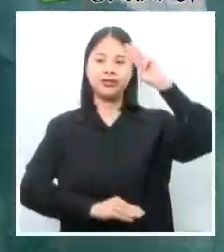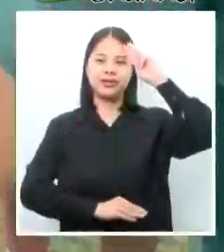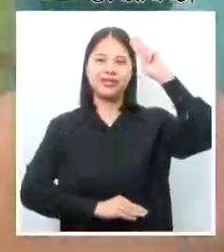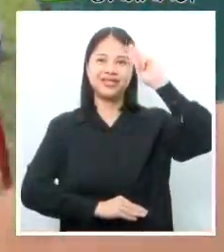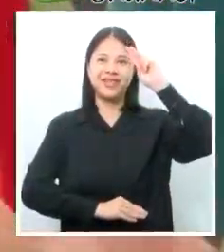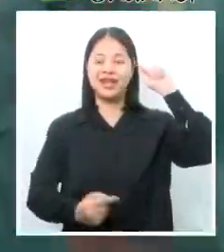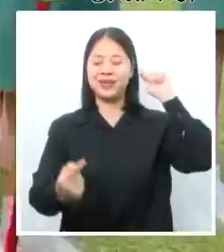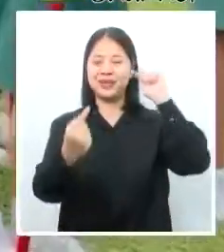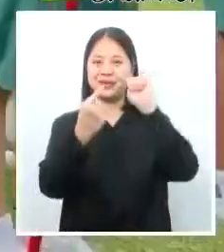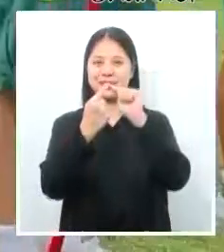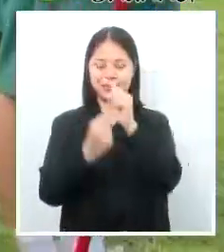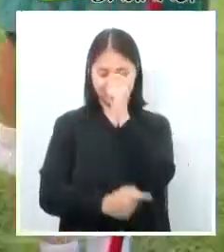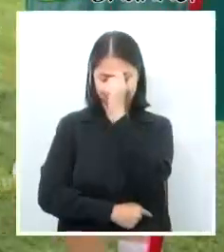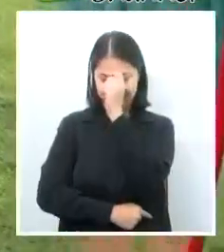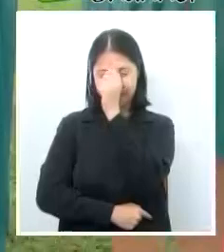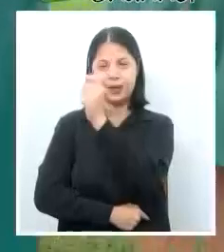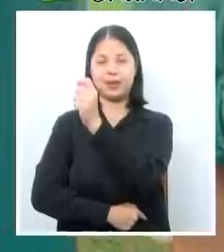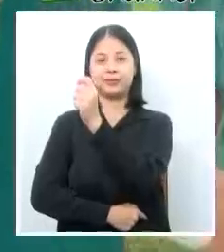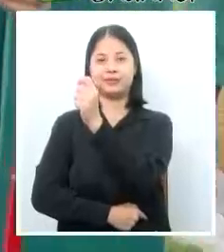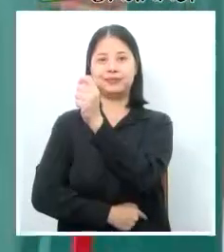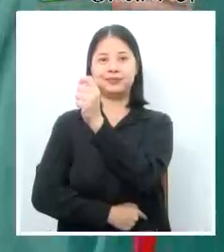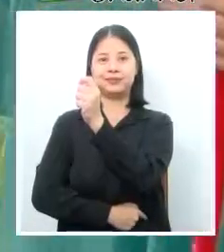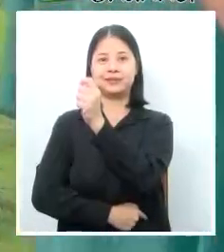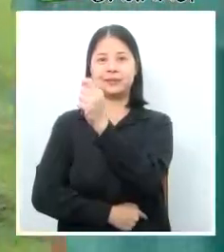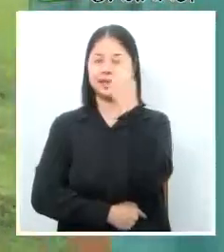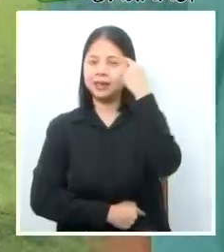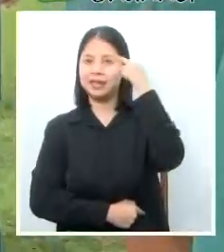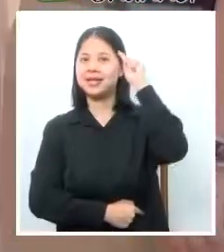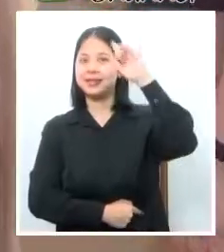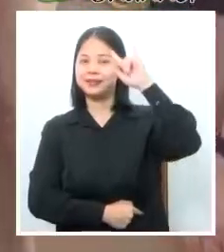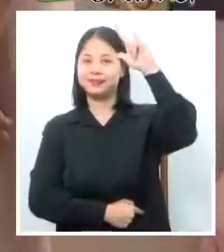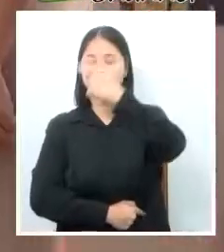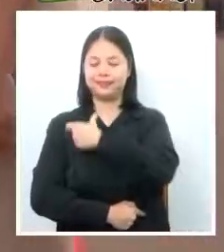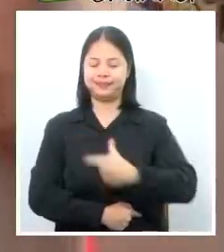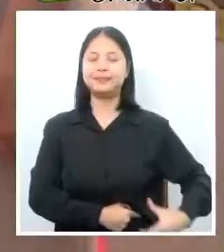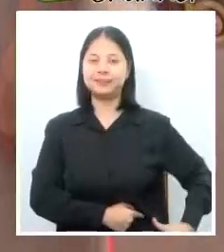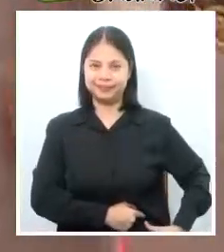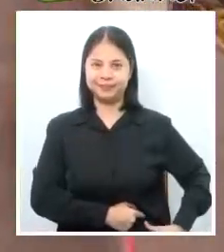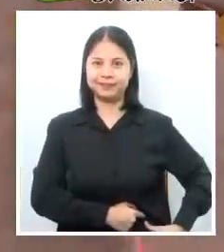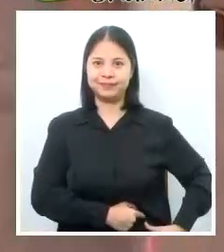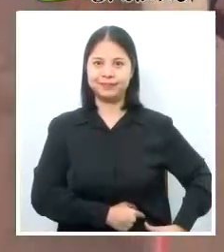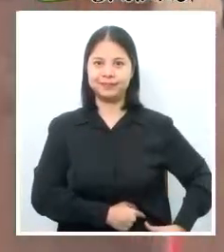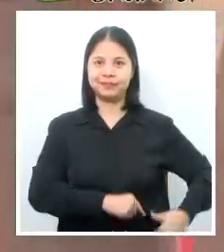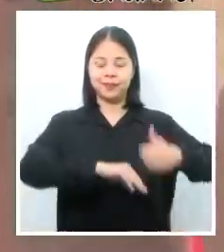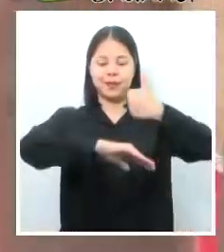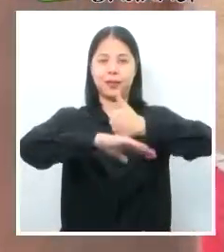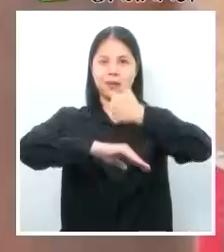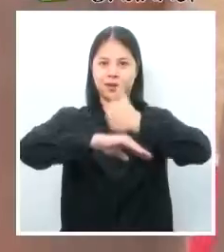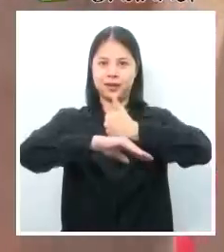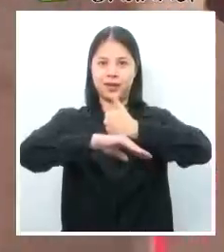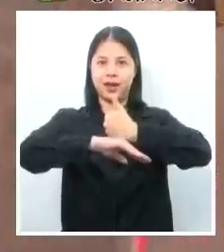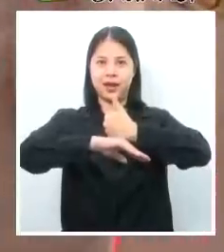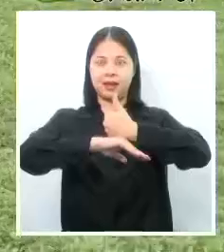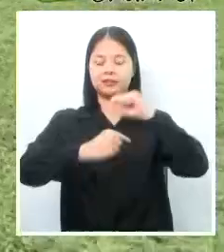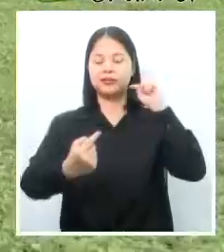จงรักภักดีแด่สมเด็จพระเจ้าอยู่หัวมหาวชิราลงกรณ์บดินทรเทพยวรางกูรพระประมุขของคณะลูกเสือแห่งชาติ